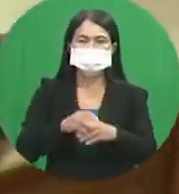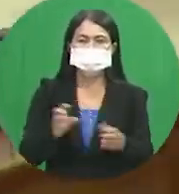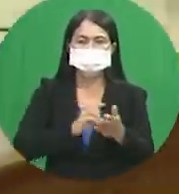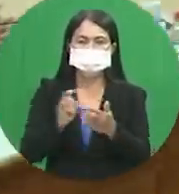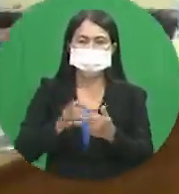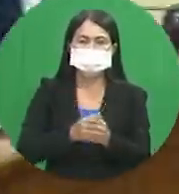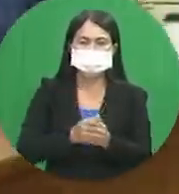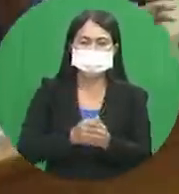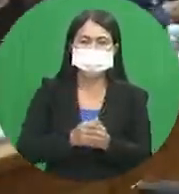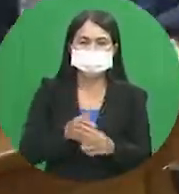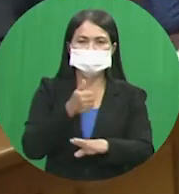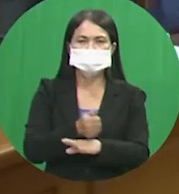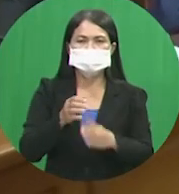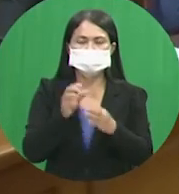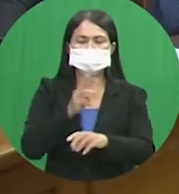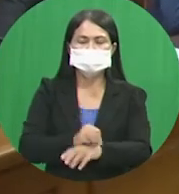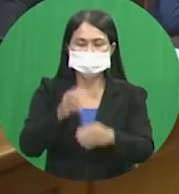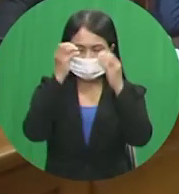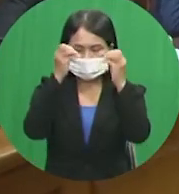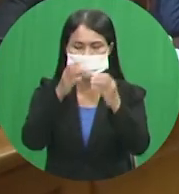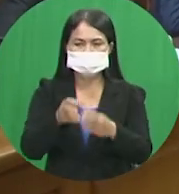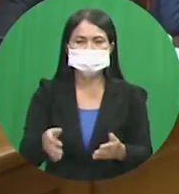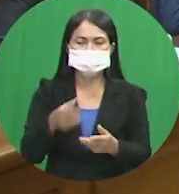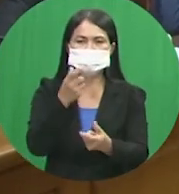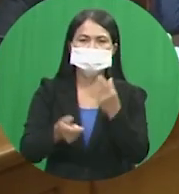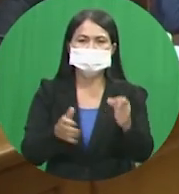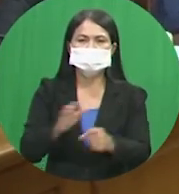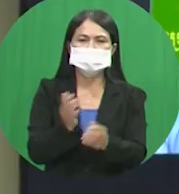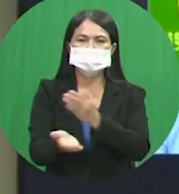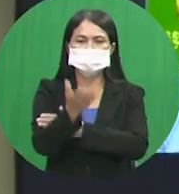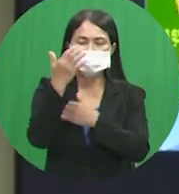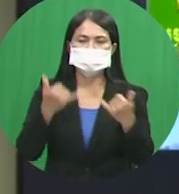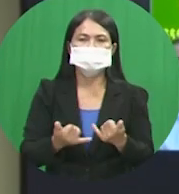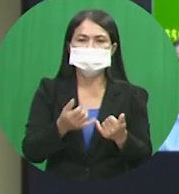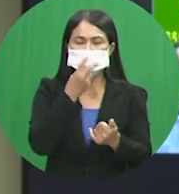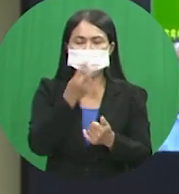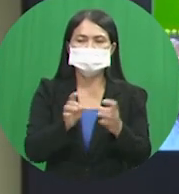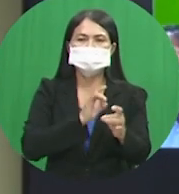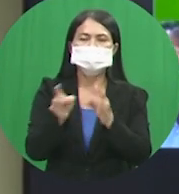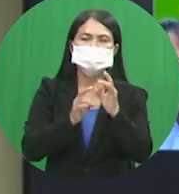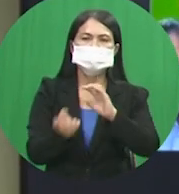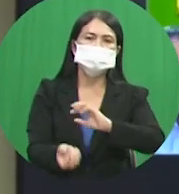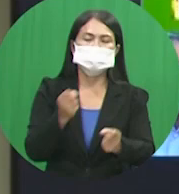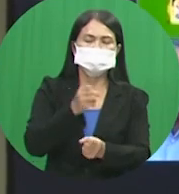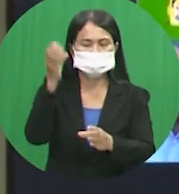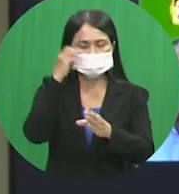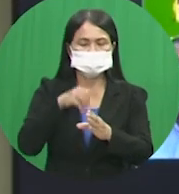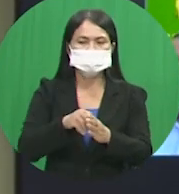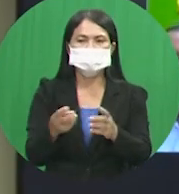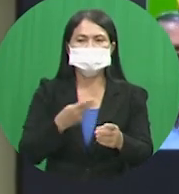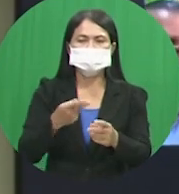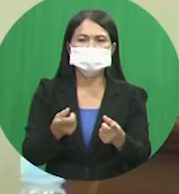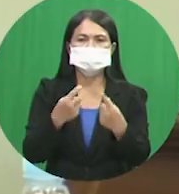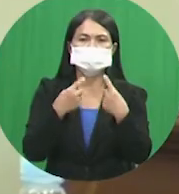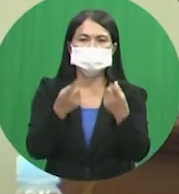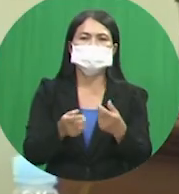ប្តាហ៍ថ្នាក់ដឹកនាំក្រសួងព័ត៌មានដែលបានដំណើរការពេញមួយព្រឹកនេះបានពិនិត្យពិភាក្សាផ្លាស់ប្តូរបទពិសោធន៍ពីគ្នាទៅវិញទៅ